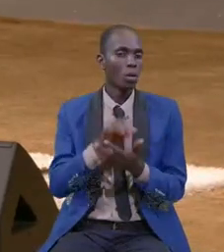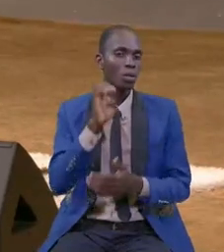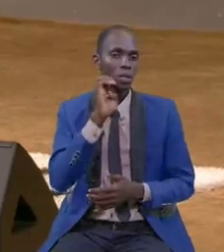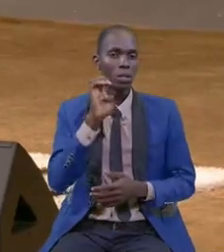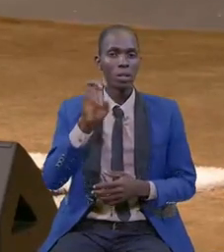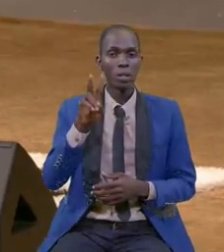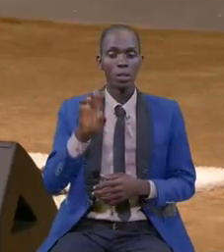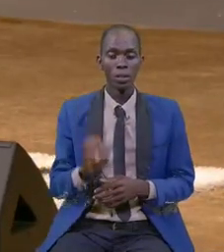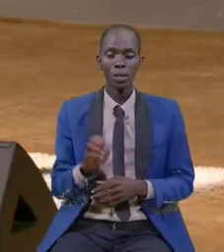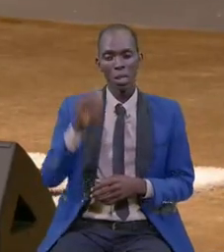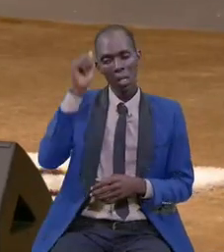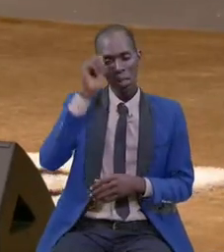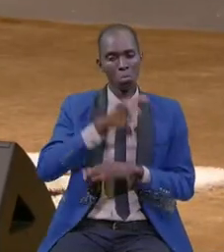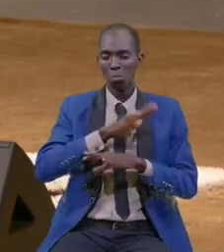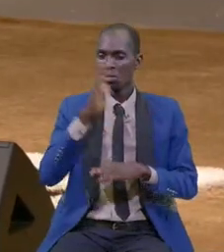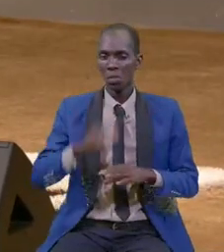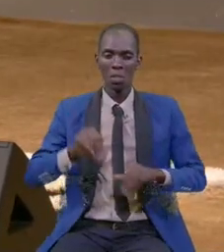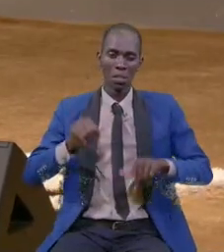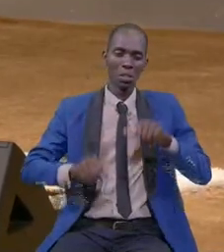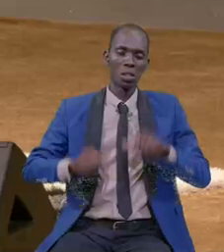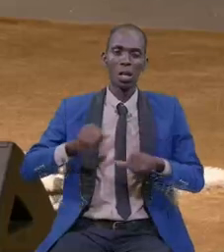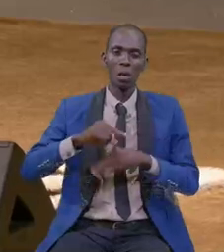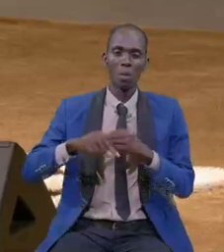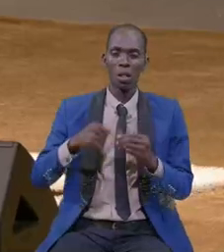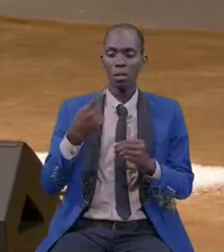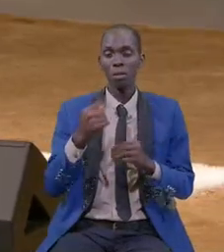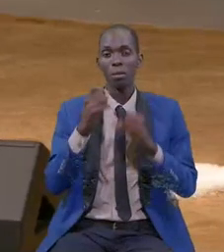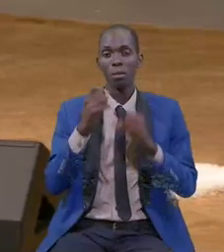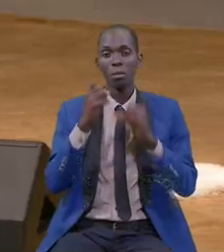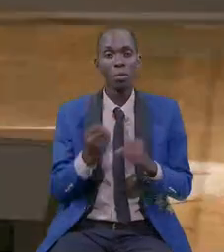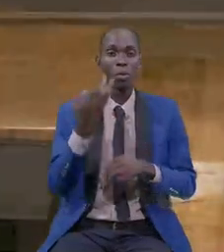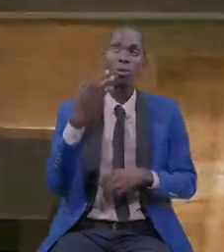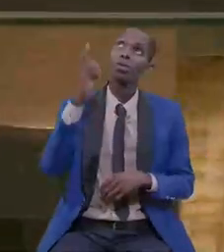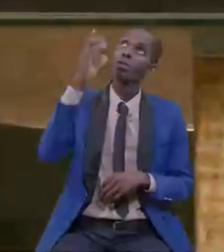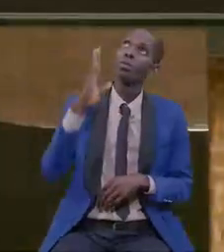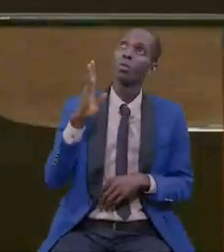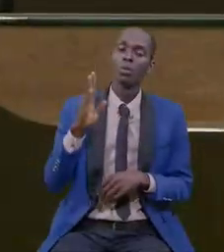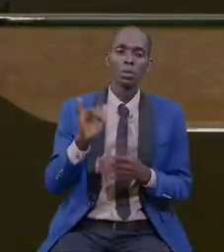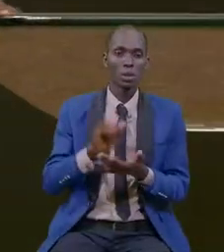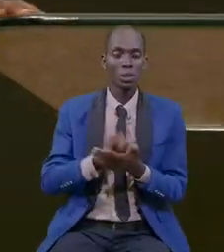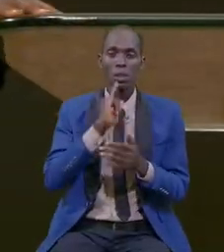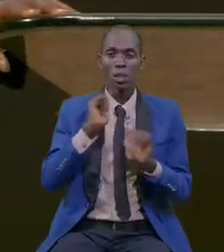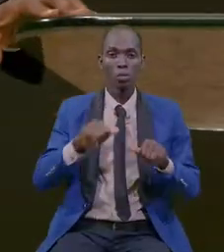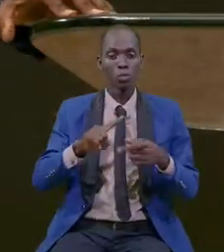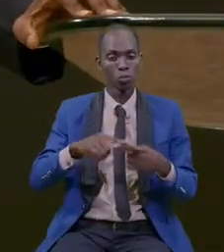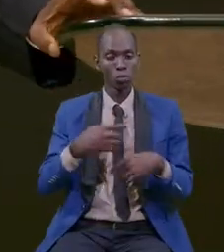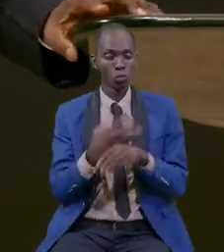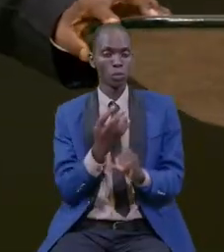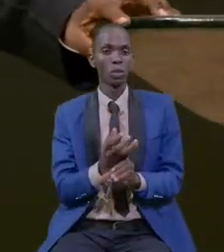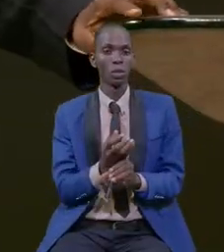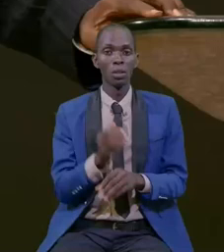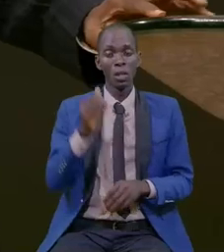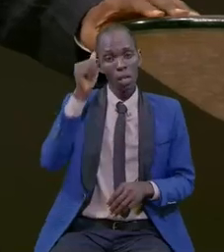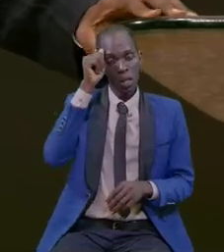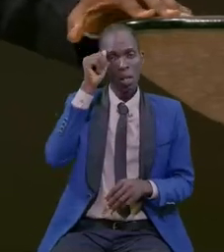doute à propos de cela à propos de la puissance de Dieu de créer il n'était pas un un athé